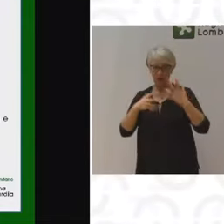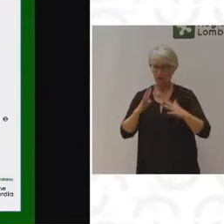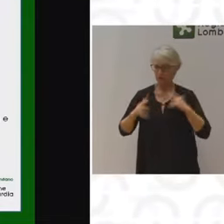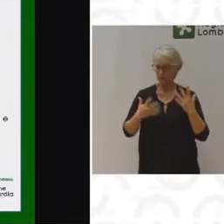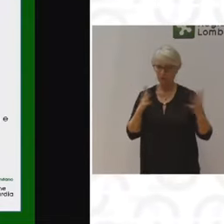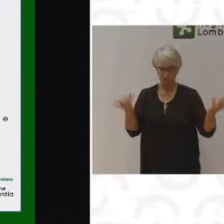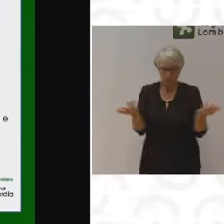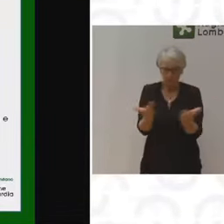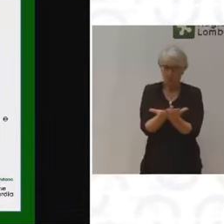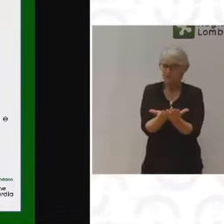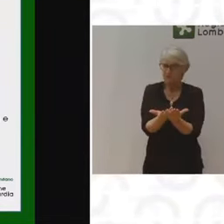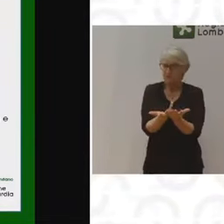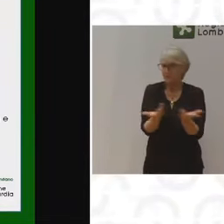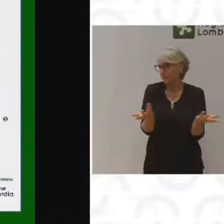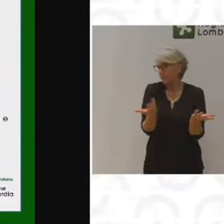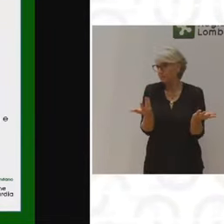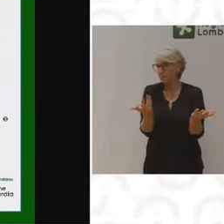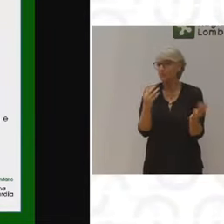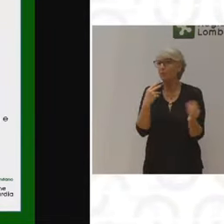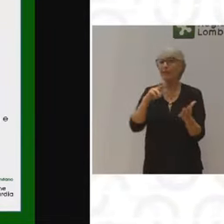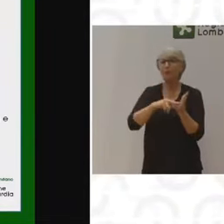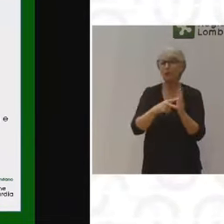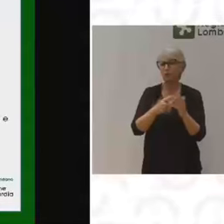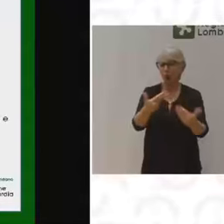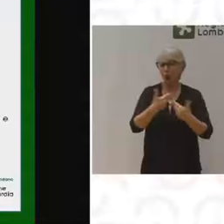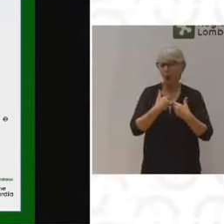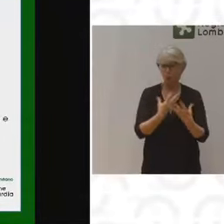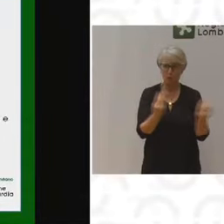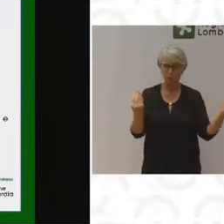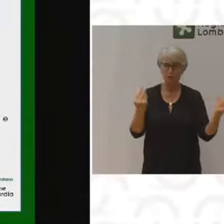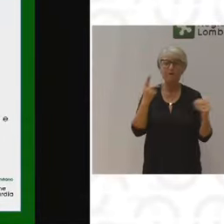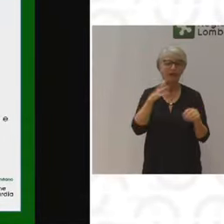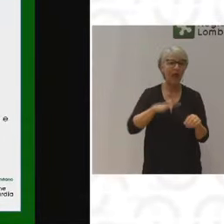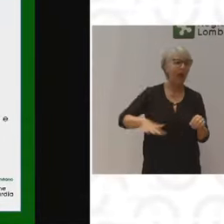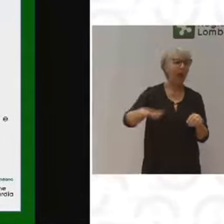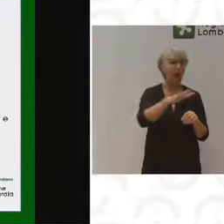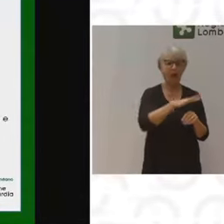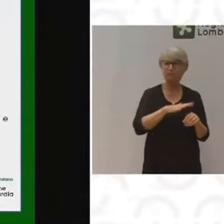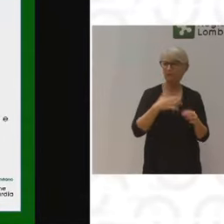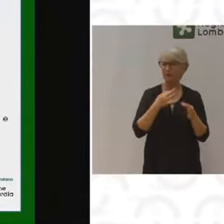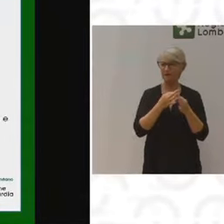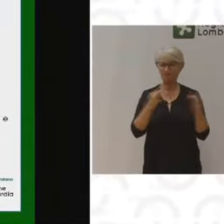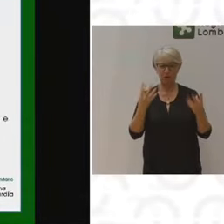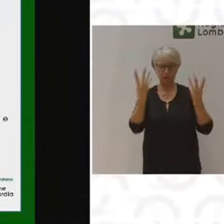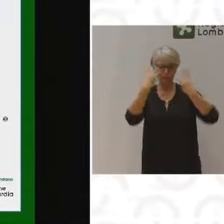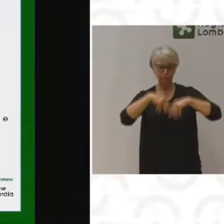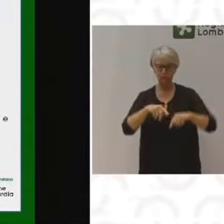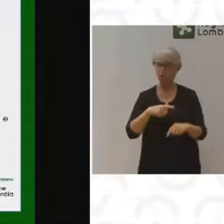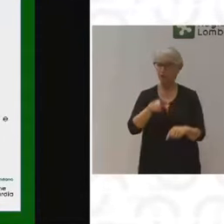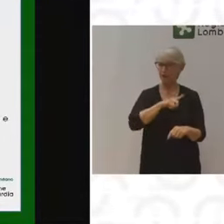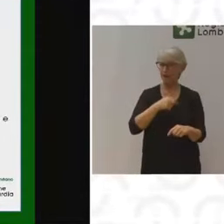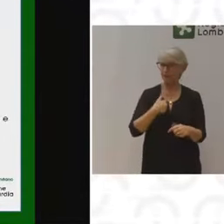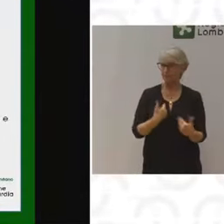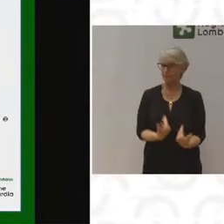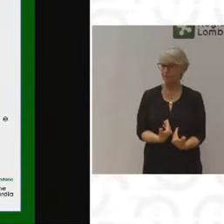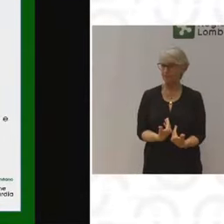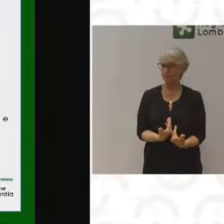essere anche molto aiutati oggi dalla tecnologia, quando l'ambiente è su misura, quando l'ambiente è funzionale. Quindi